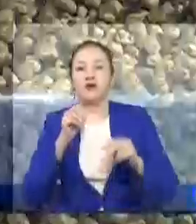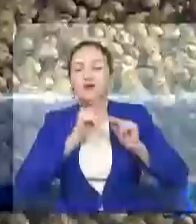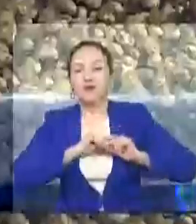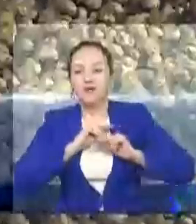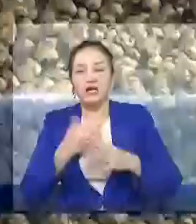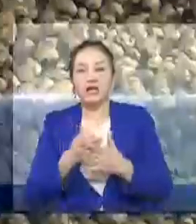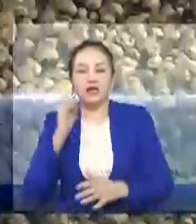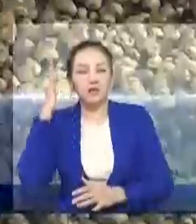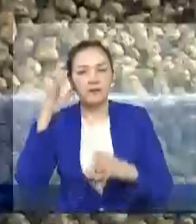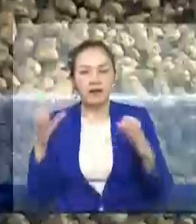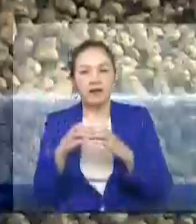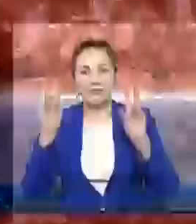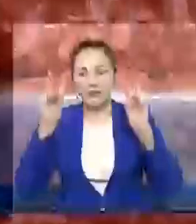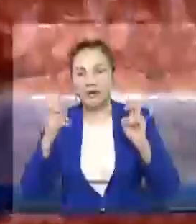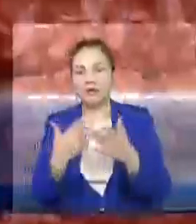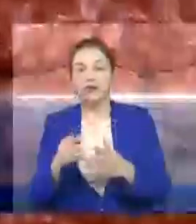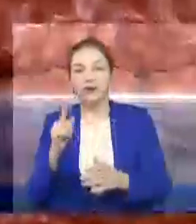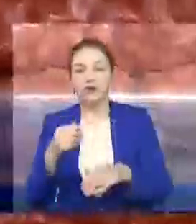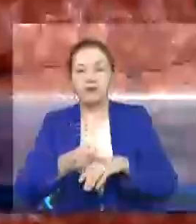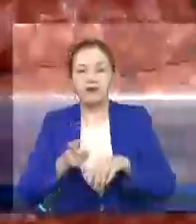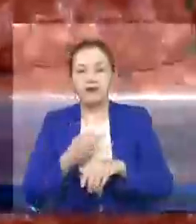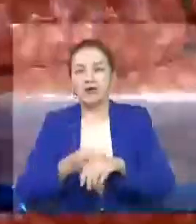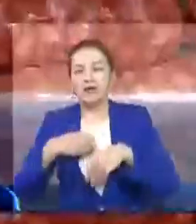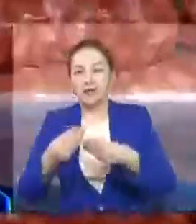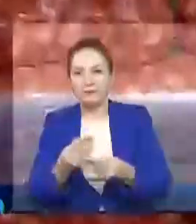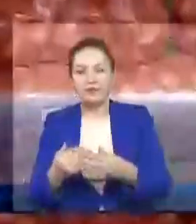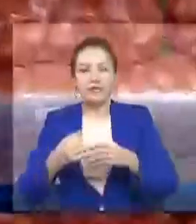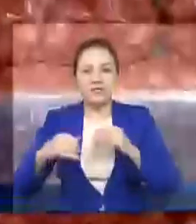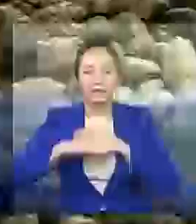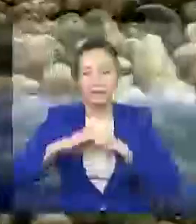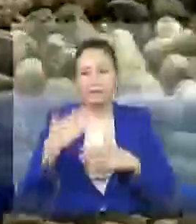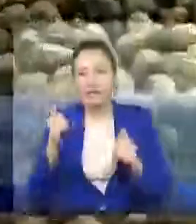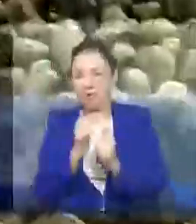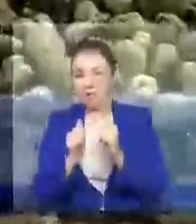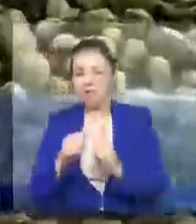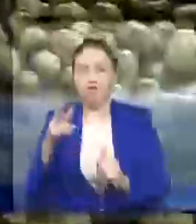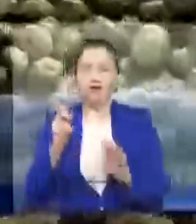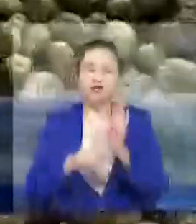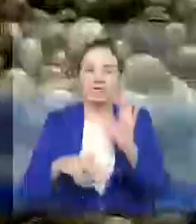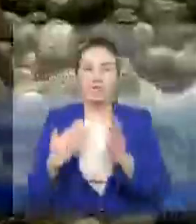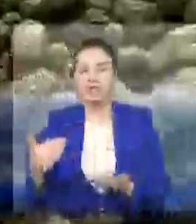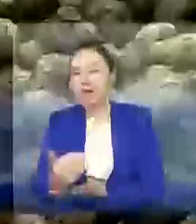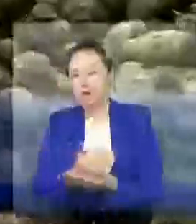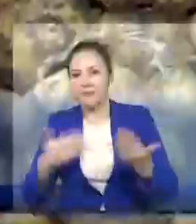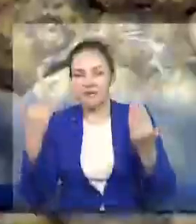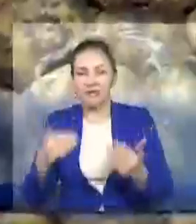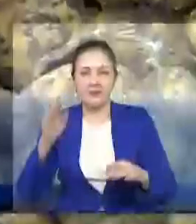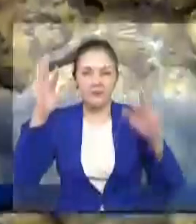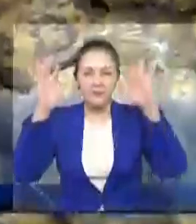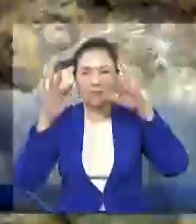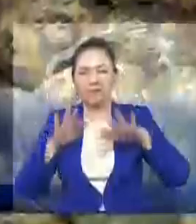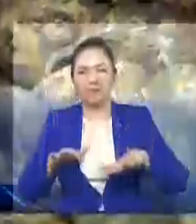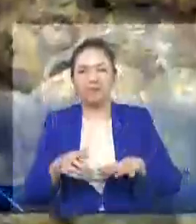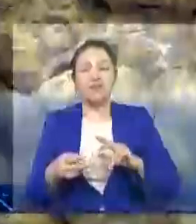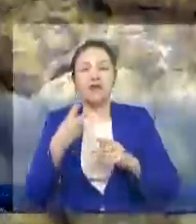қожалығында былтыр картопқа 100 гектарға жуық жер бөлінді. Өткен жылы дехкандар әр гектардан 180 центнерден өнім алса, қазір жауын-шашынның